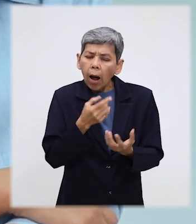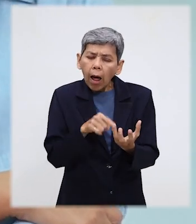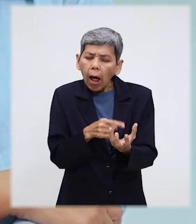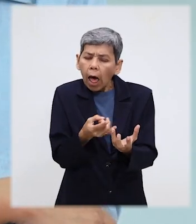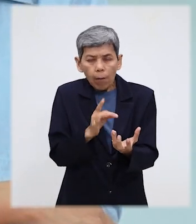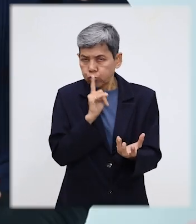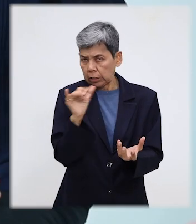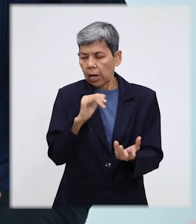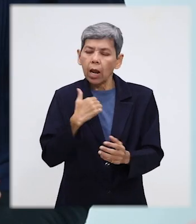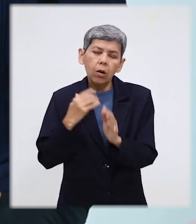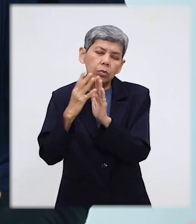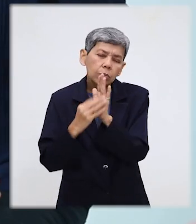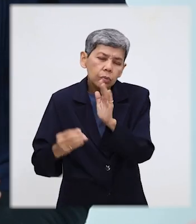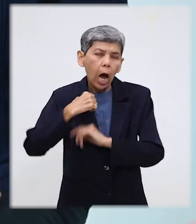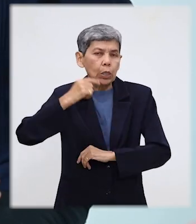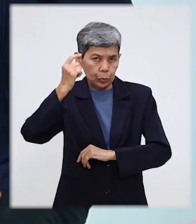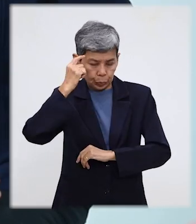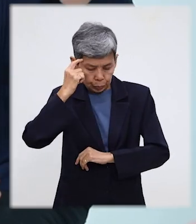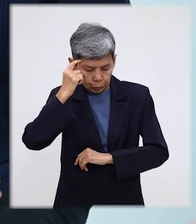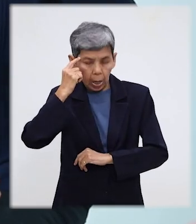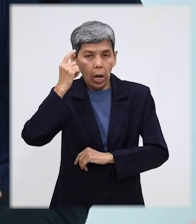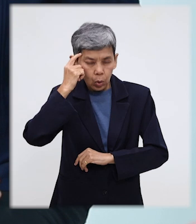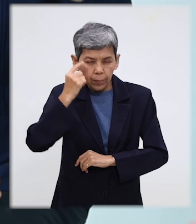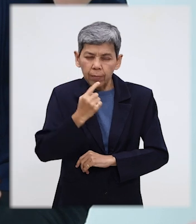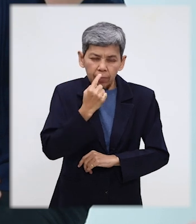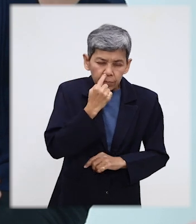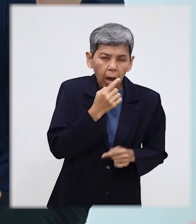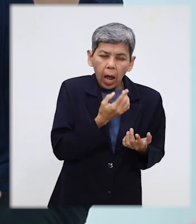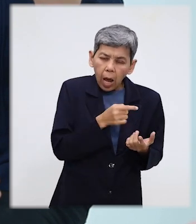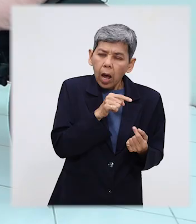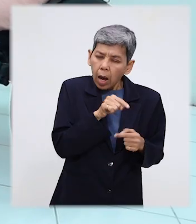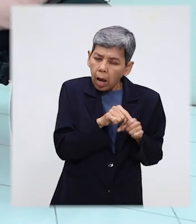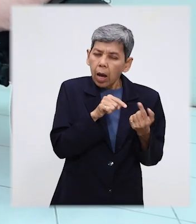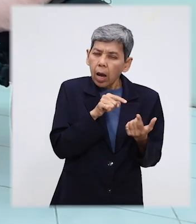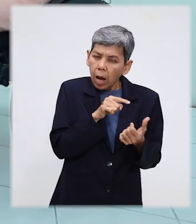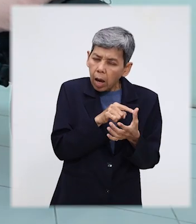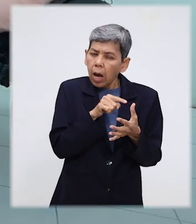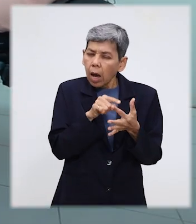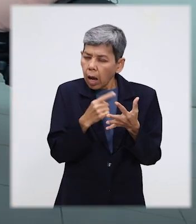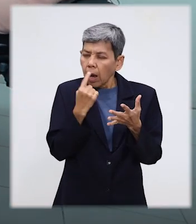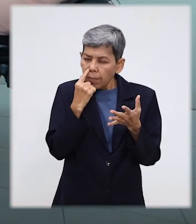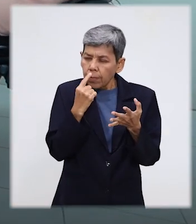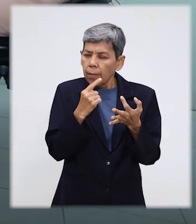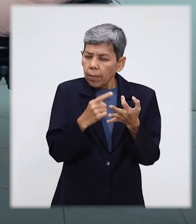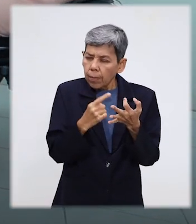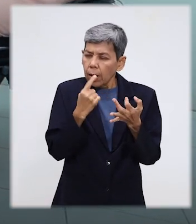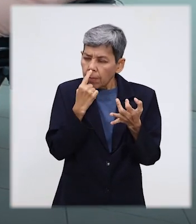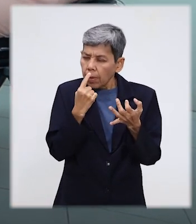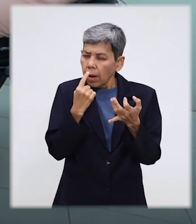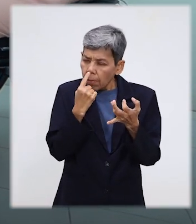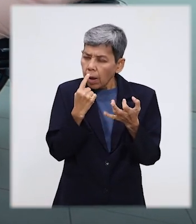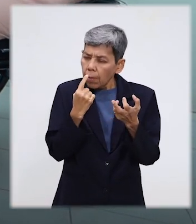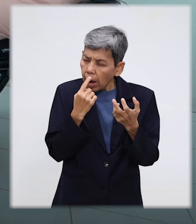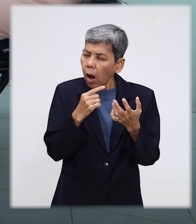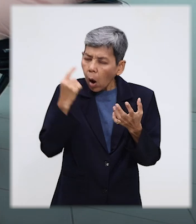เลยว่าเป็นยังไงแต่เราจะต้องให้เขามีประสบการณ์รู้จักกลิ่นหลายๆกลิ่นเหมือนสร้างเมมโมรีให้เขาก่อนเพื่อที่เขาจะได้ห